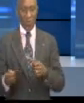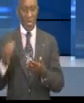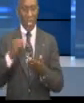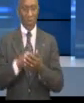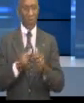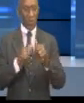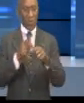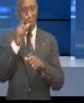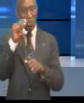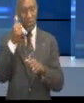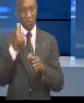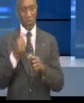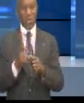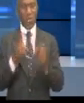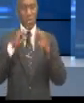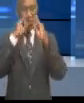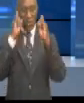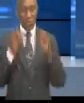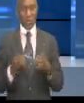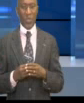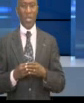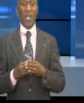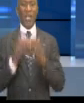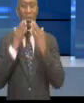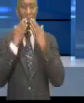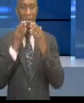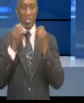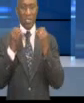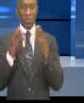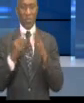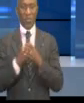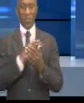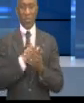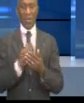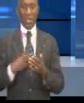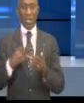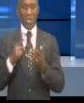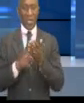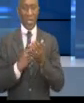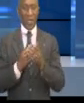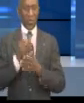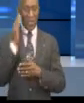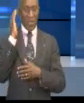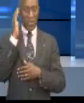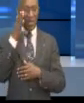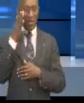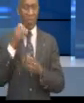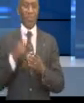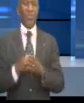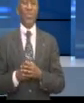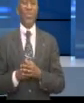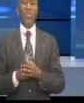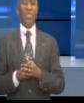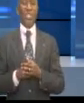en anglais et à 23h les derniers échos de ce jeudi avec Edouard Kankou, Léon Magloire, Mongamtoile. Avec plaisir.